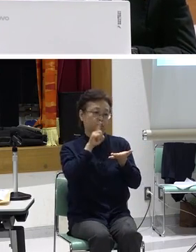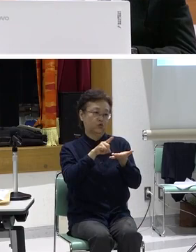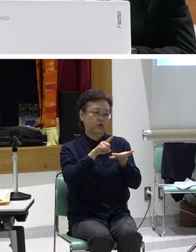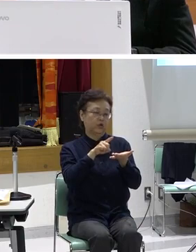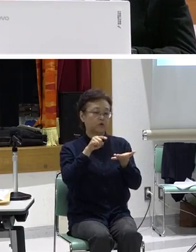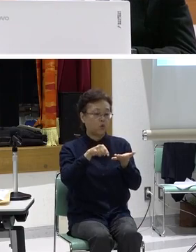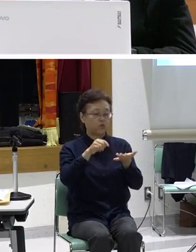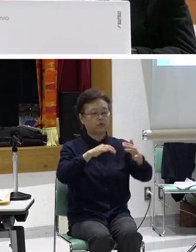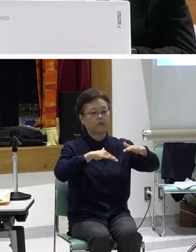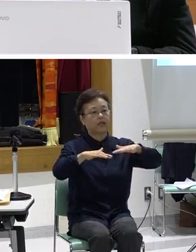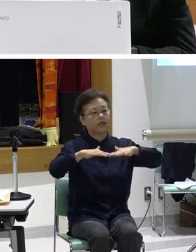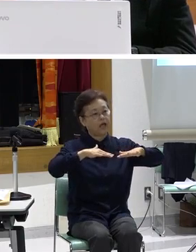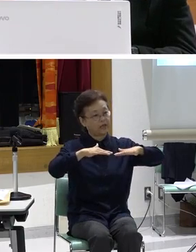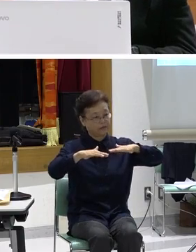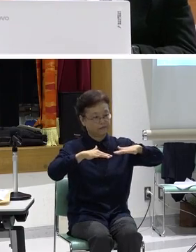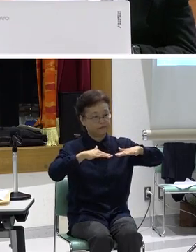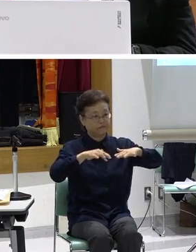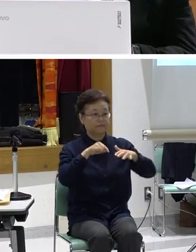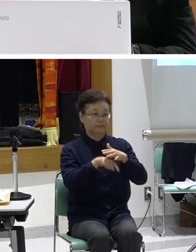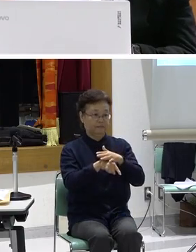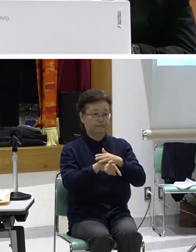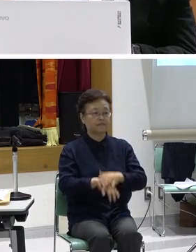ザインということなんですけれども、